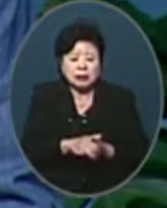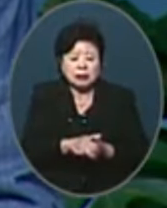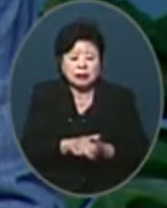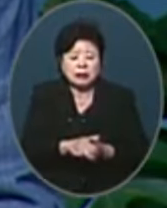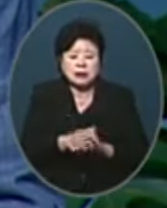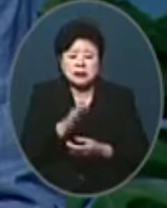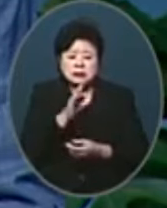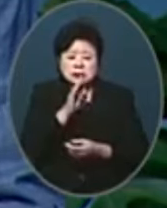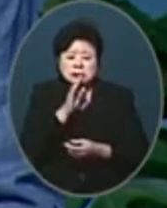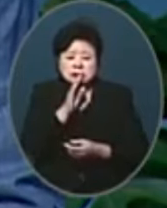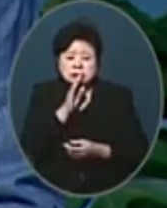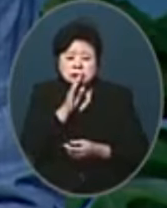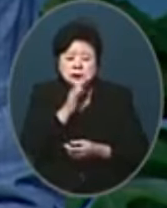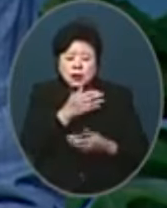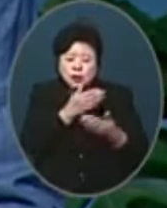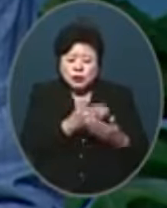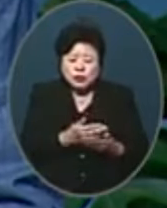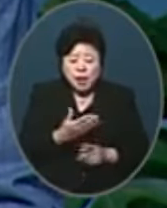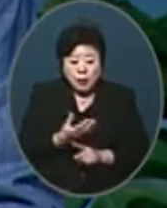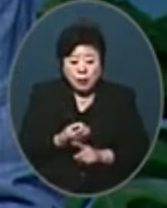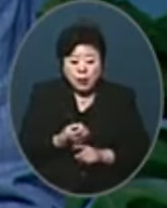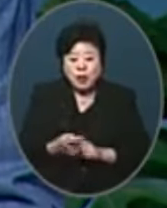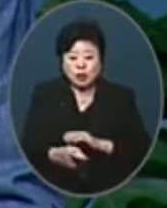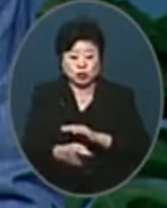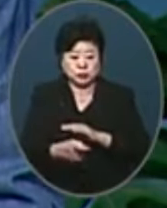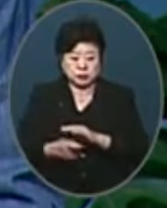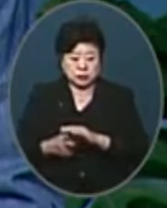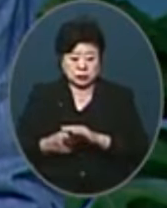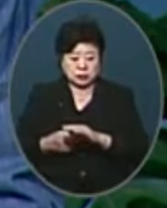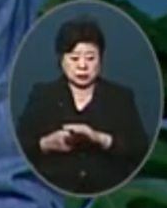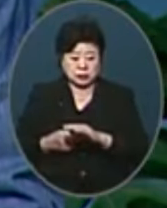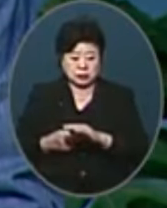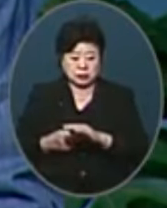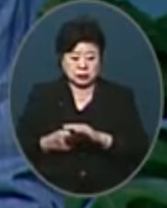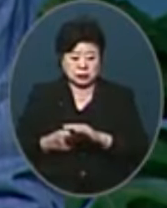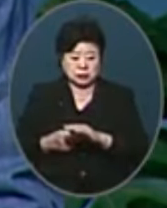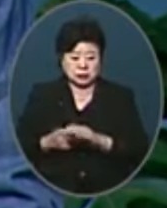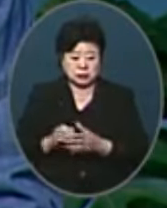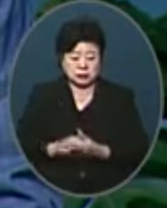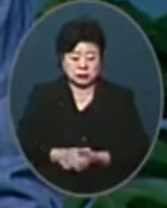아주 귀한 보화를 훔쳤습니다.